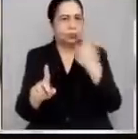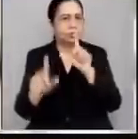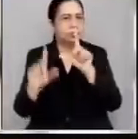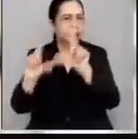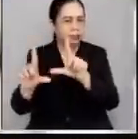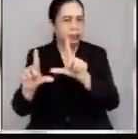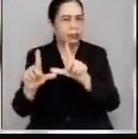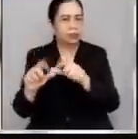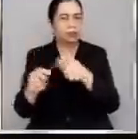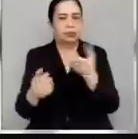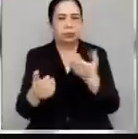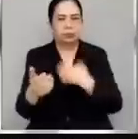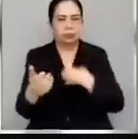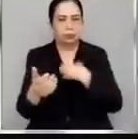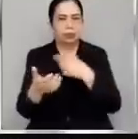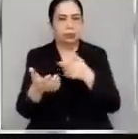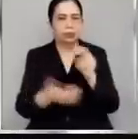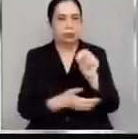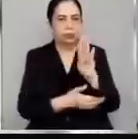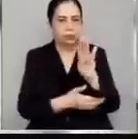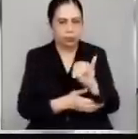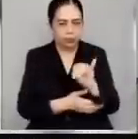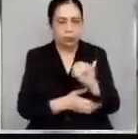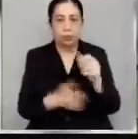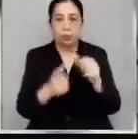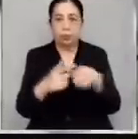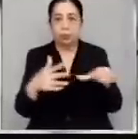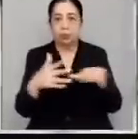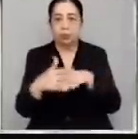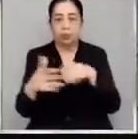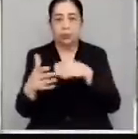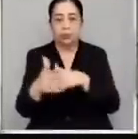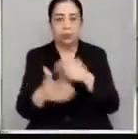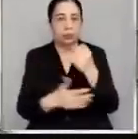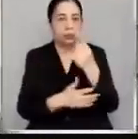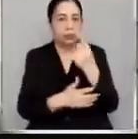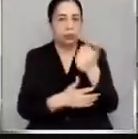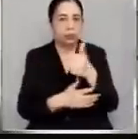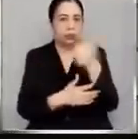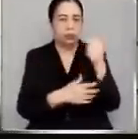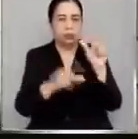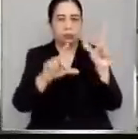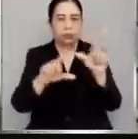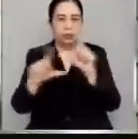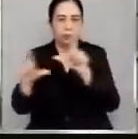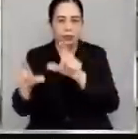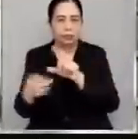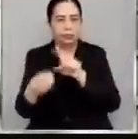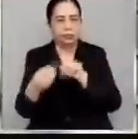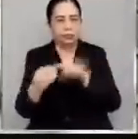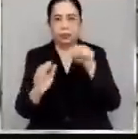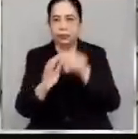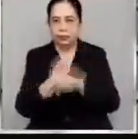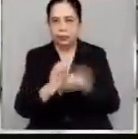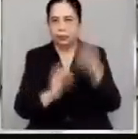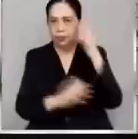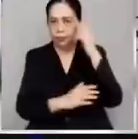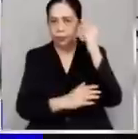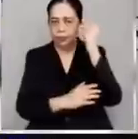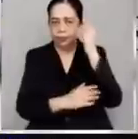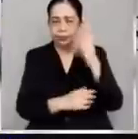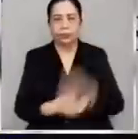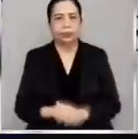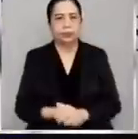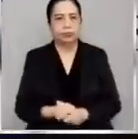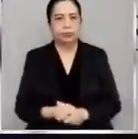mga reklamo ng NBI. Una nang nakasuhan ang 11 iba pang suspect kaugnay sa pagpatay kay De Gamo. This is as regards to him.